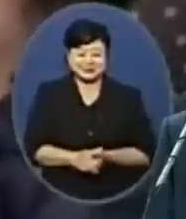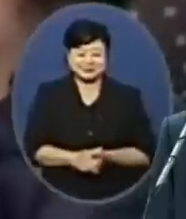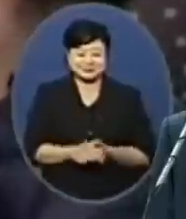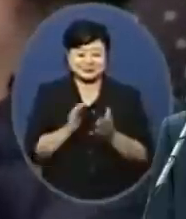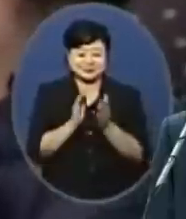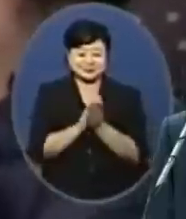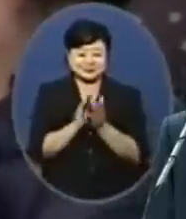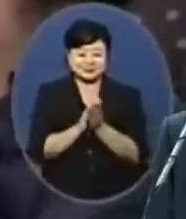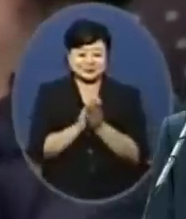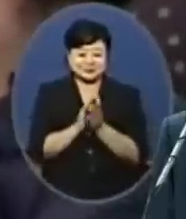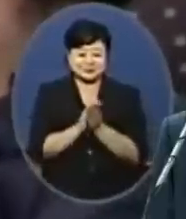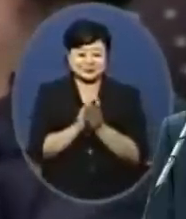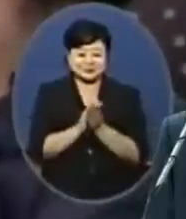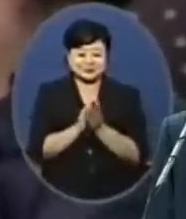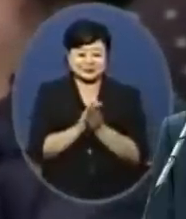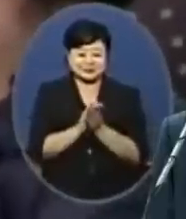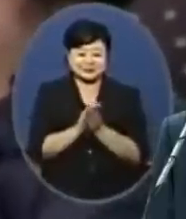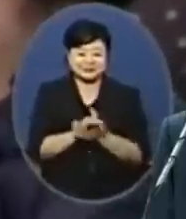할렐루야.